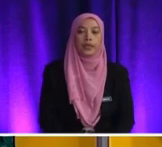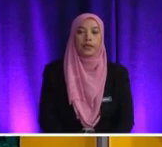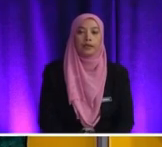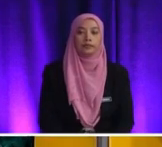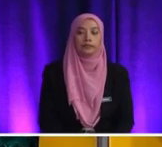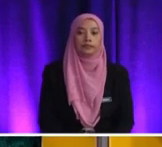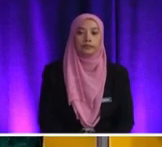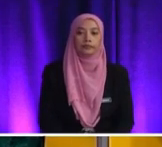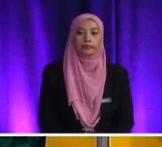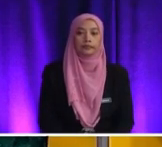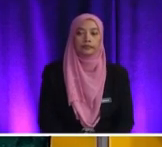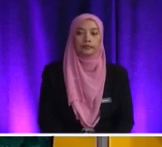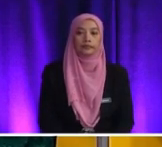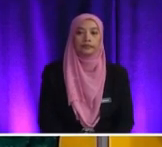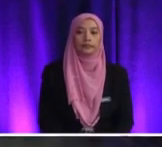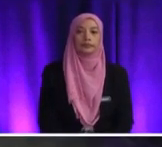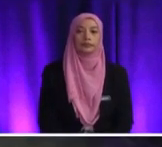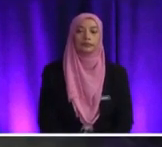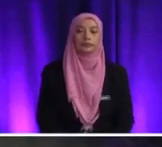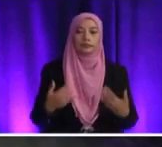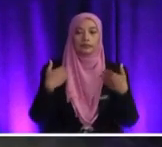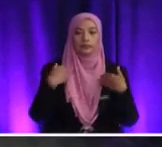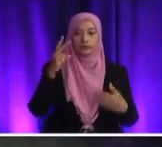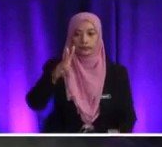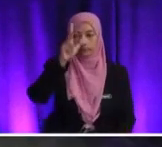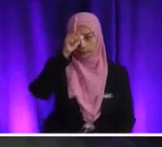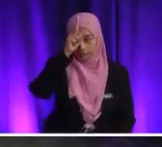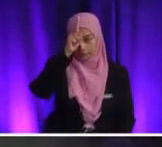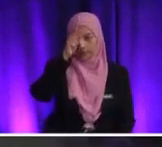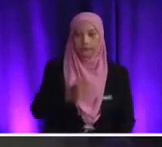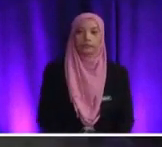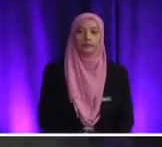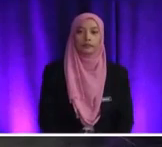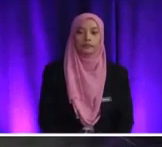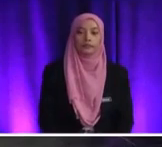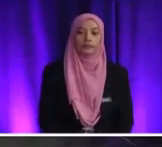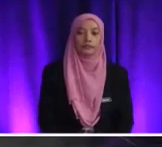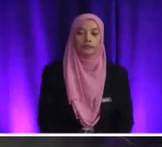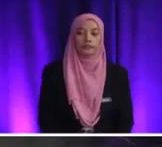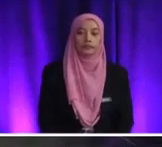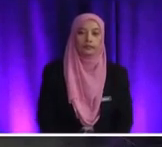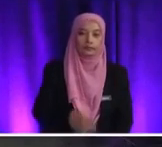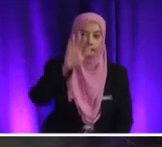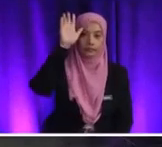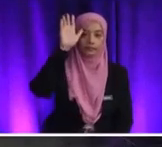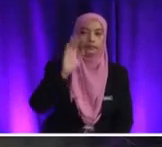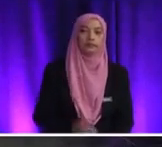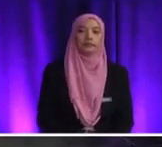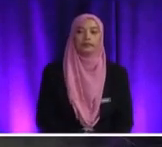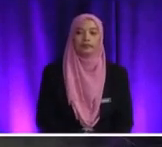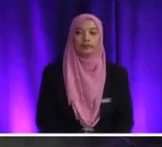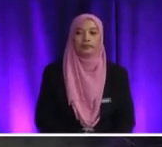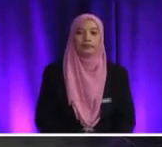terakhir olah ada dua Hero ah Siapa duluan katanya Nah kita bagi peluang dokter dosen